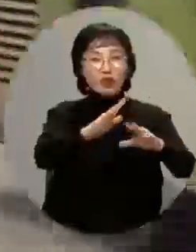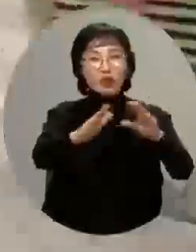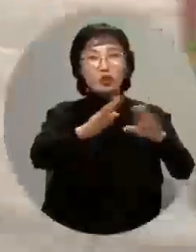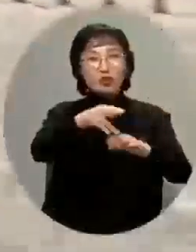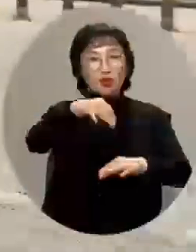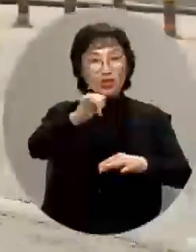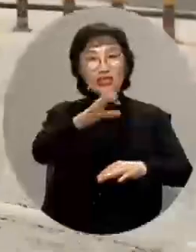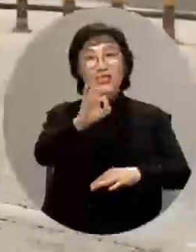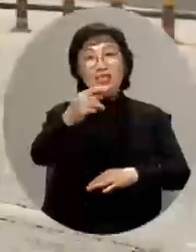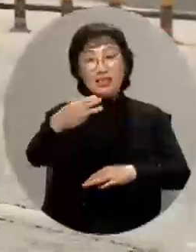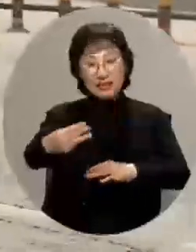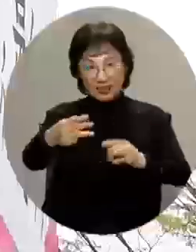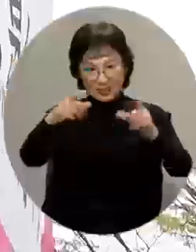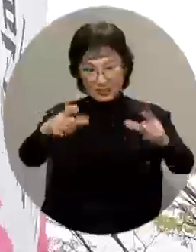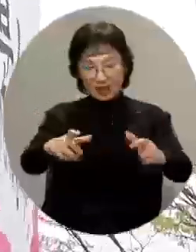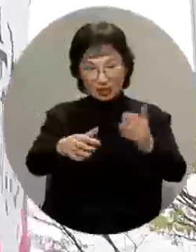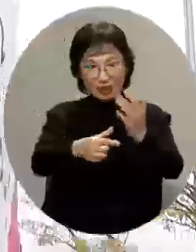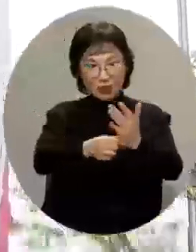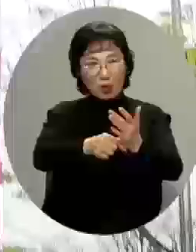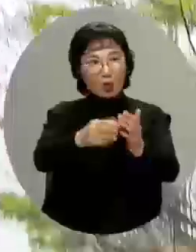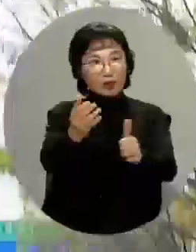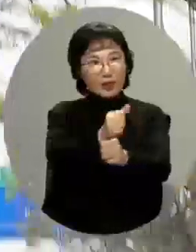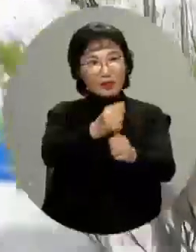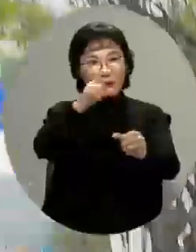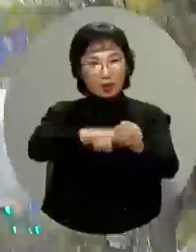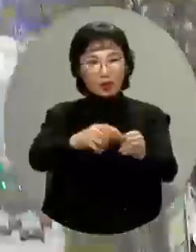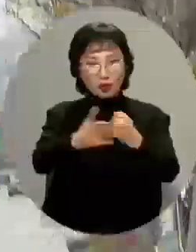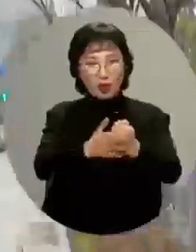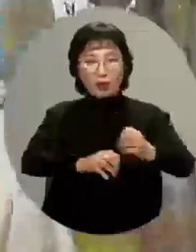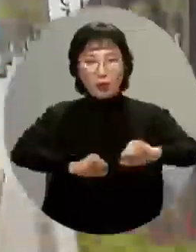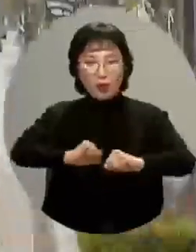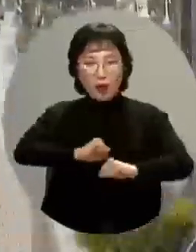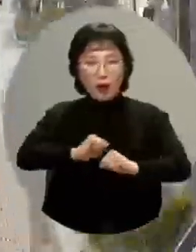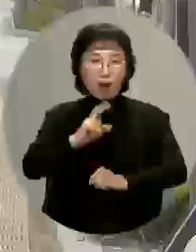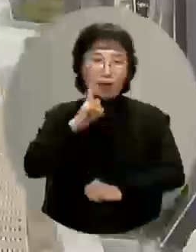사전투표 전 표심을 잡기 위한 후보들의 호소가 이어졌습니다. MBC 뉴스 허윤호입니다.